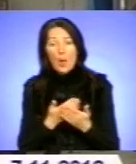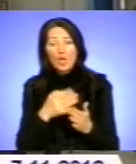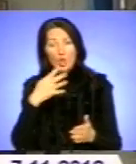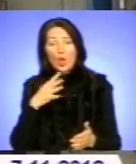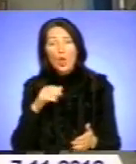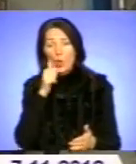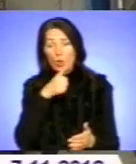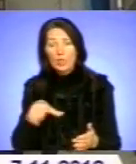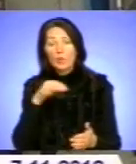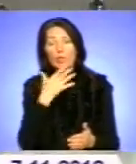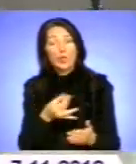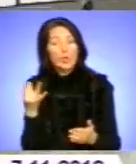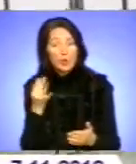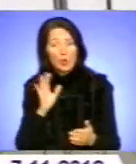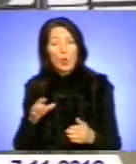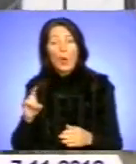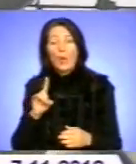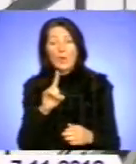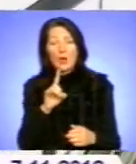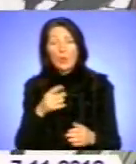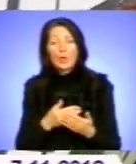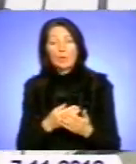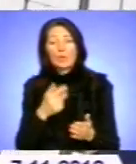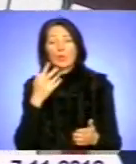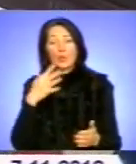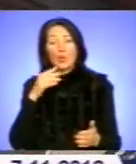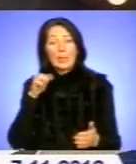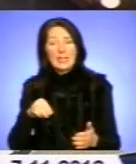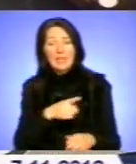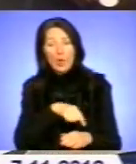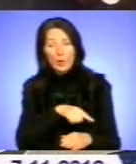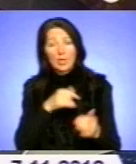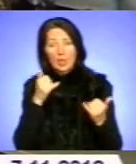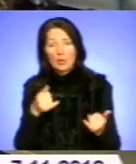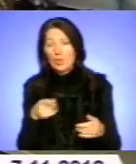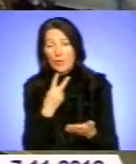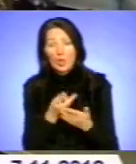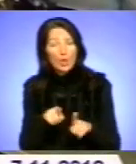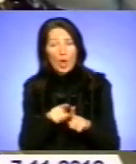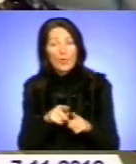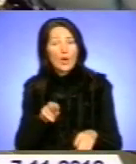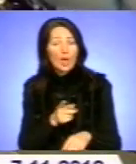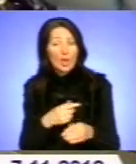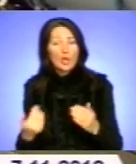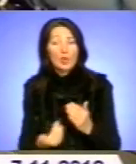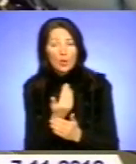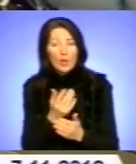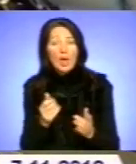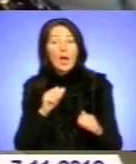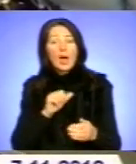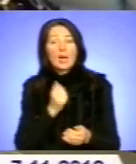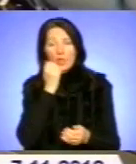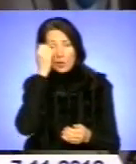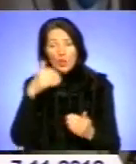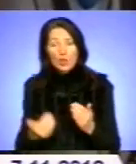провели у польоті близько 3,5 тисяч годин. Утім, сьогодні ці гелікоптери виглядають як нові, а завдяки новим двигунам літають ще вище та на